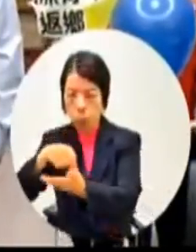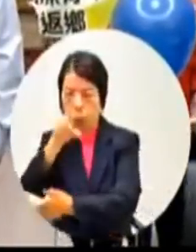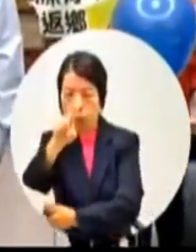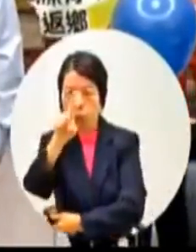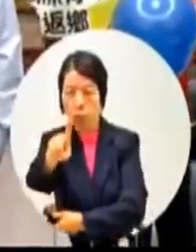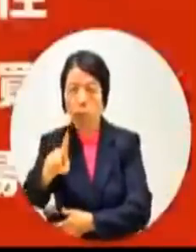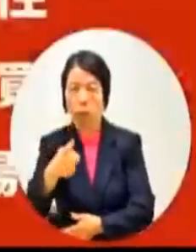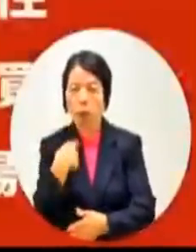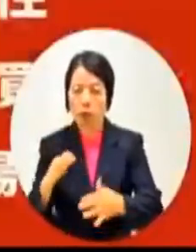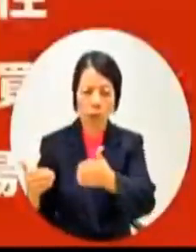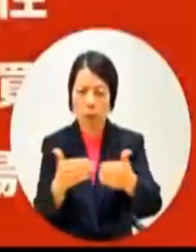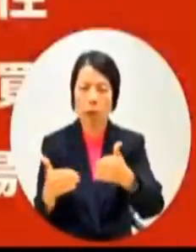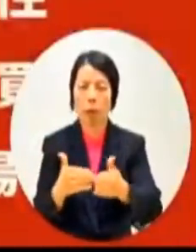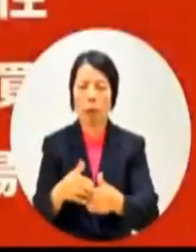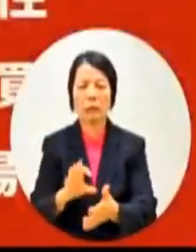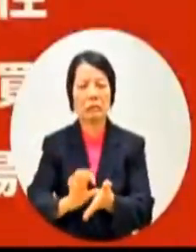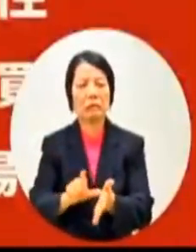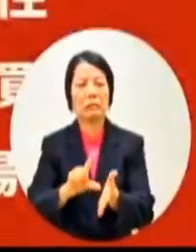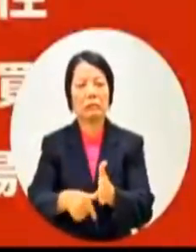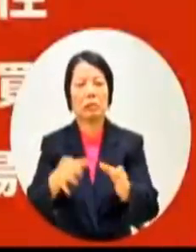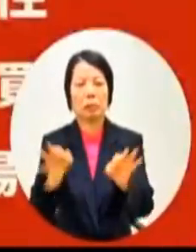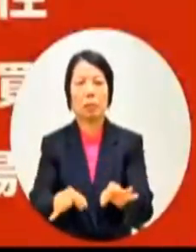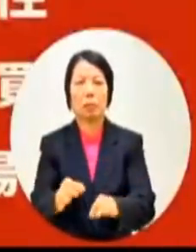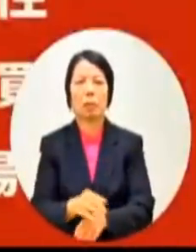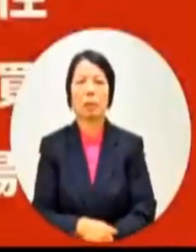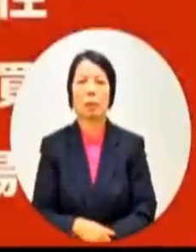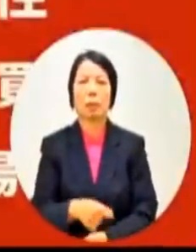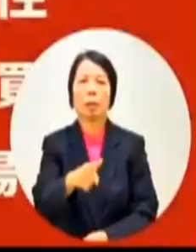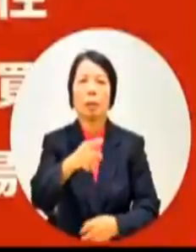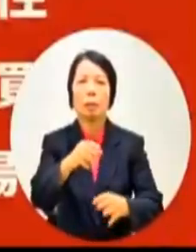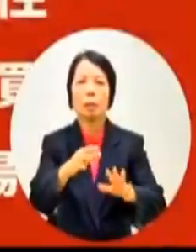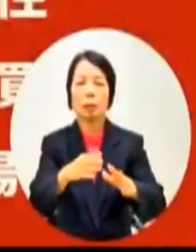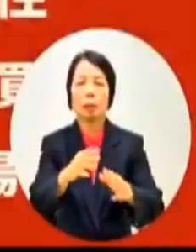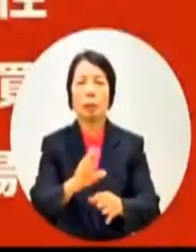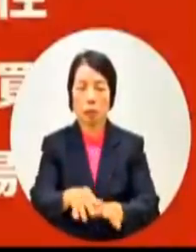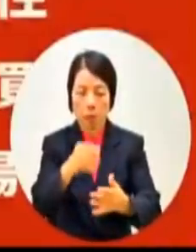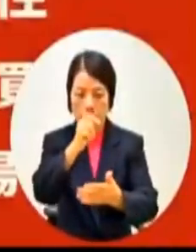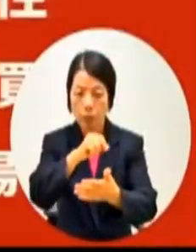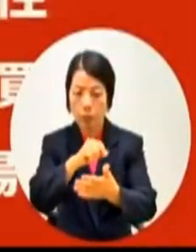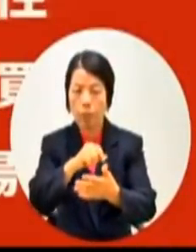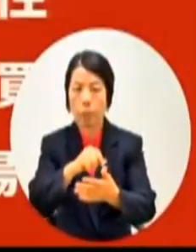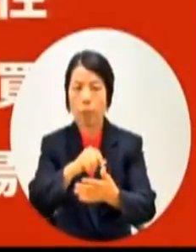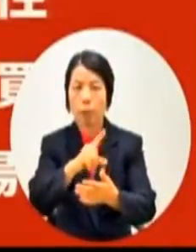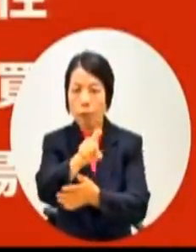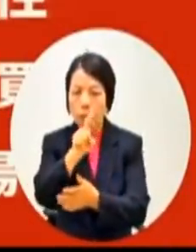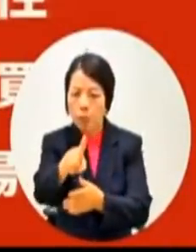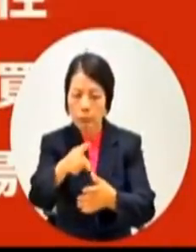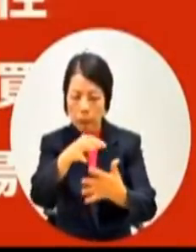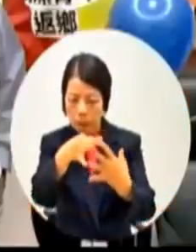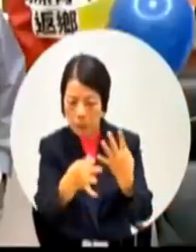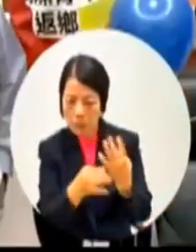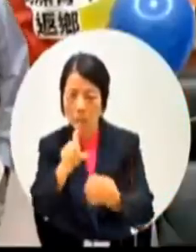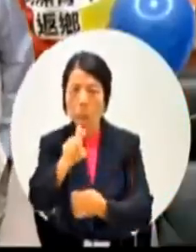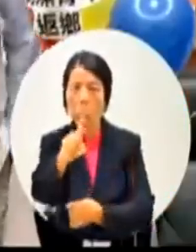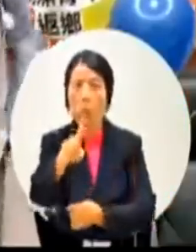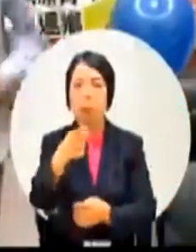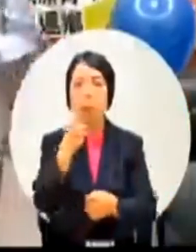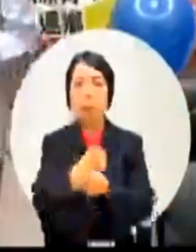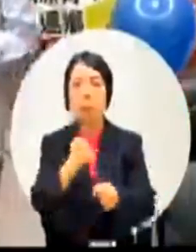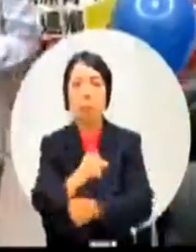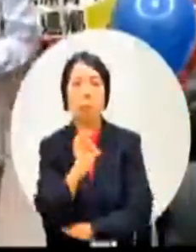这十条你对一个做袂到，你无讲头就做会到哦。你拢做会到，乌石油你也做会到，你嘛拜托，你嘛后背点头好唔